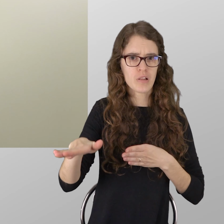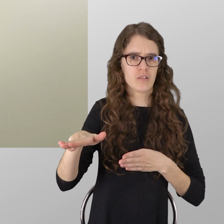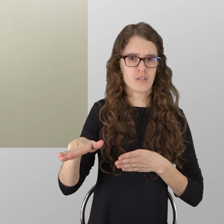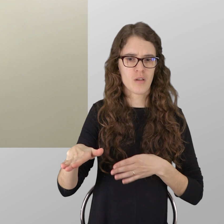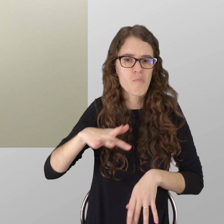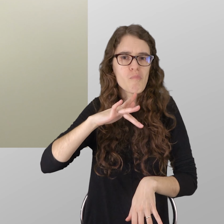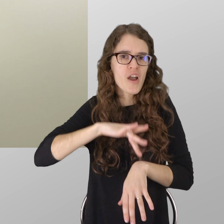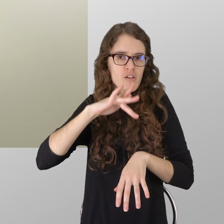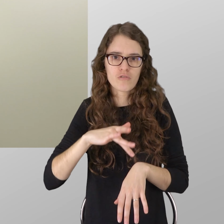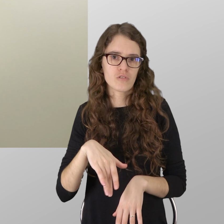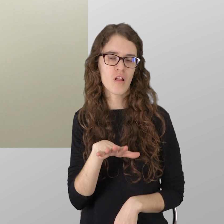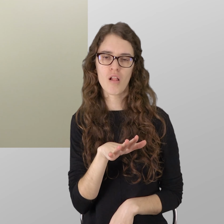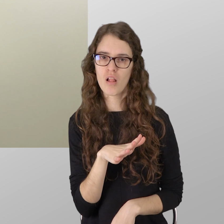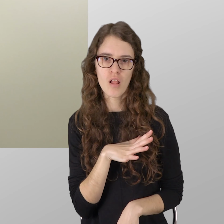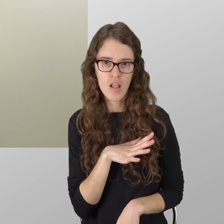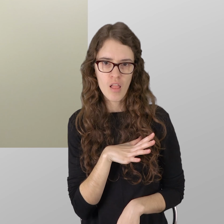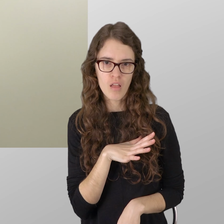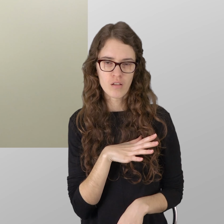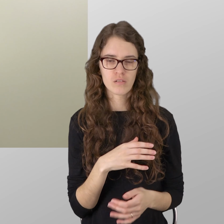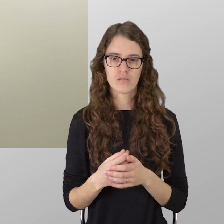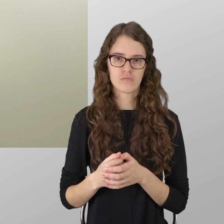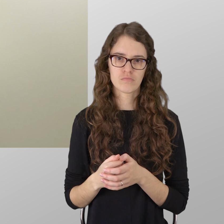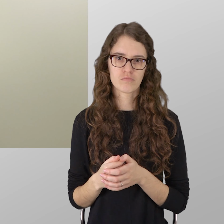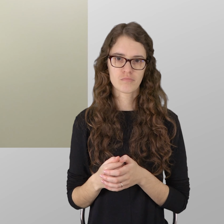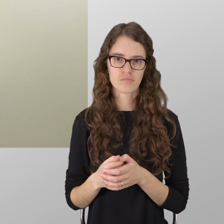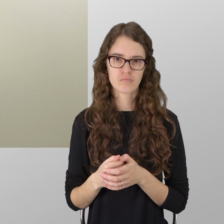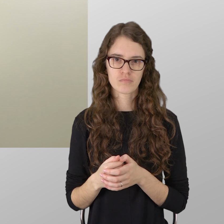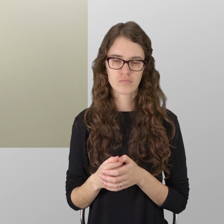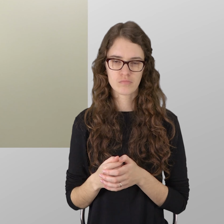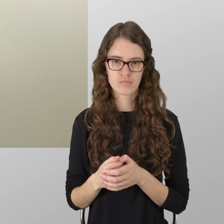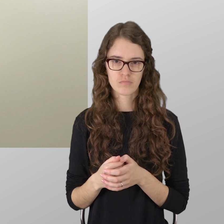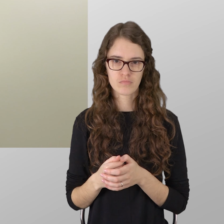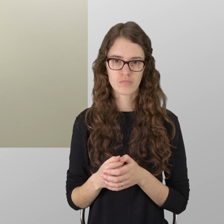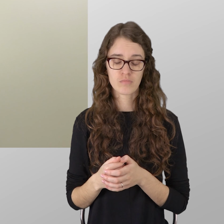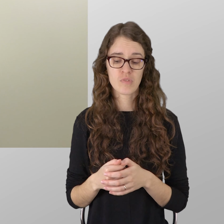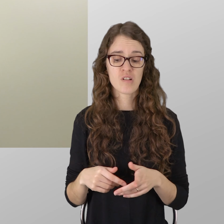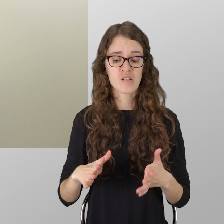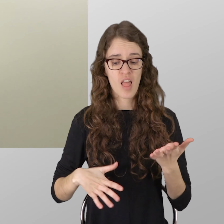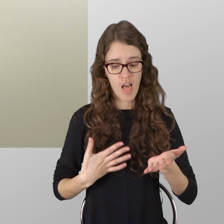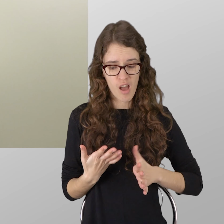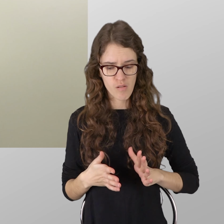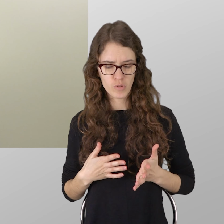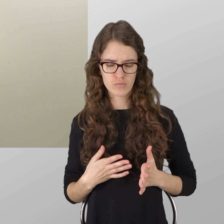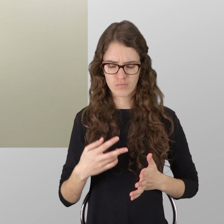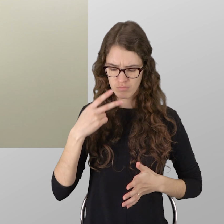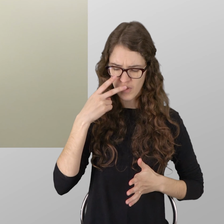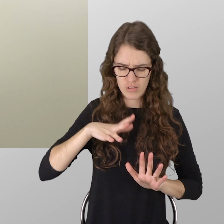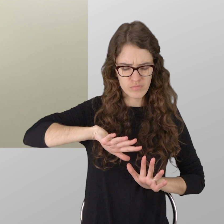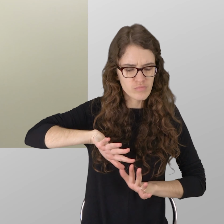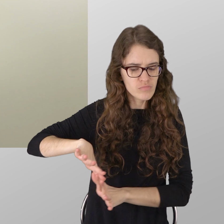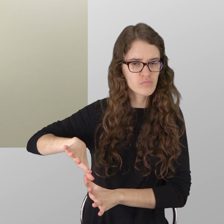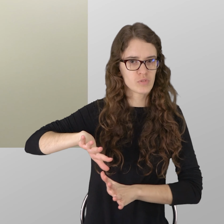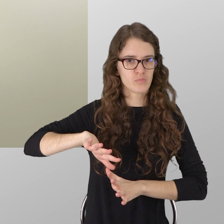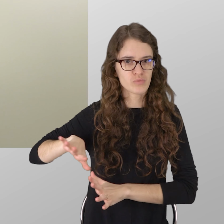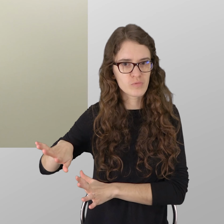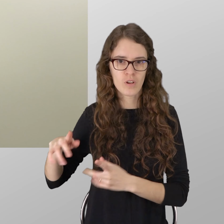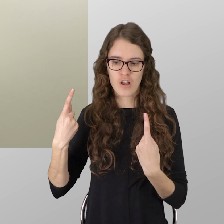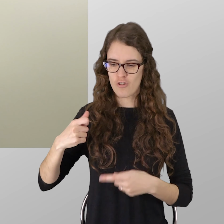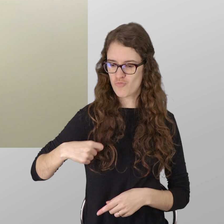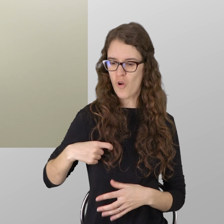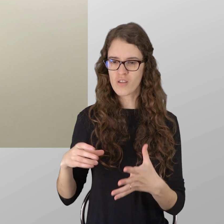džiaugsmingų, ir galbūt net tokių malonių. Kitas dalykas, kaip tai veikia mūsų santykius. Galime tiesiog pasirašyti